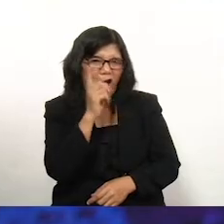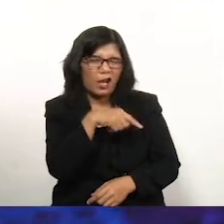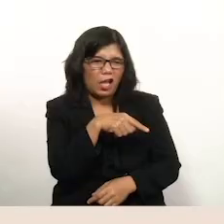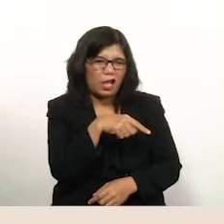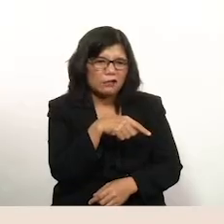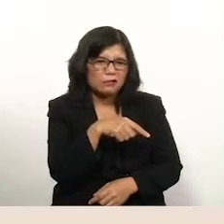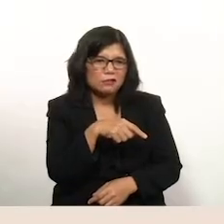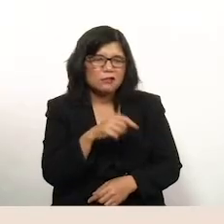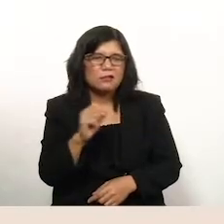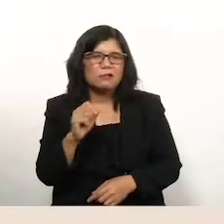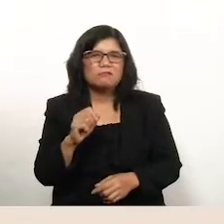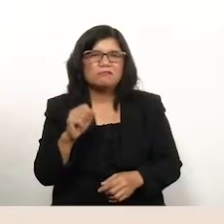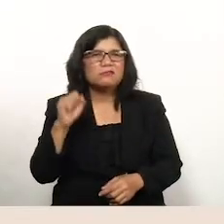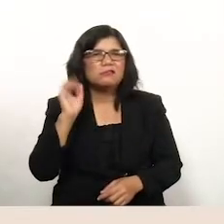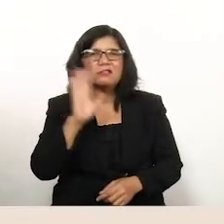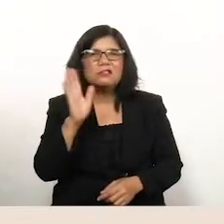tentangan